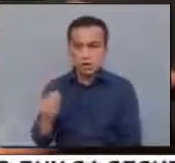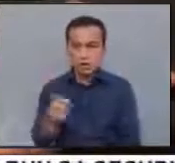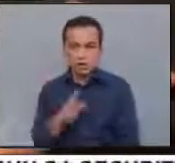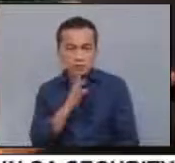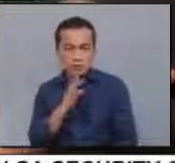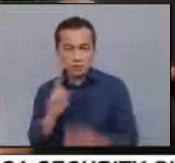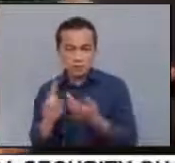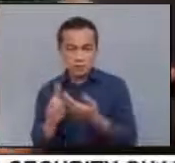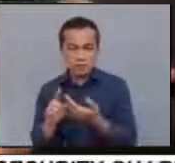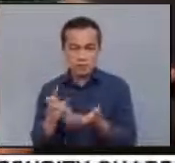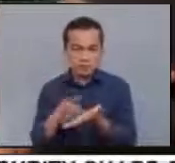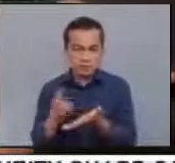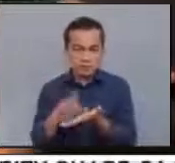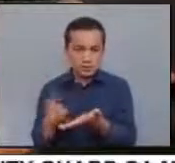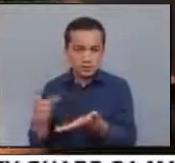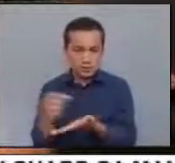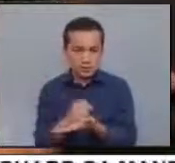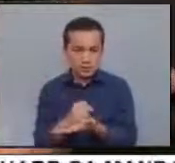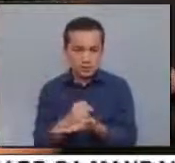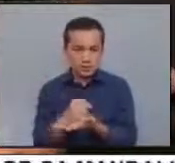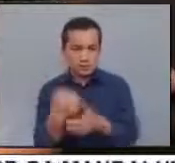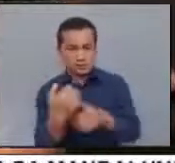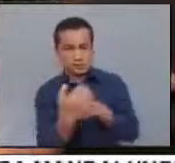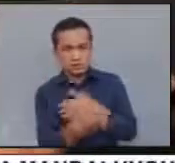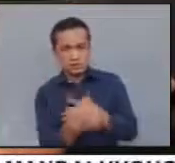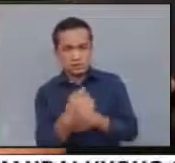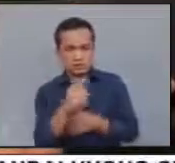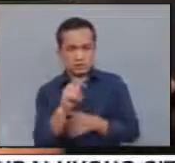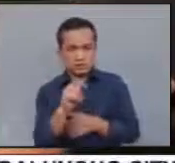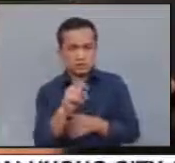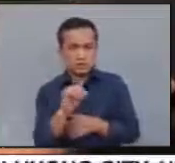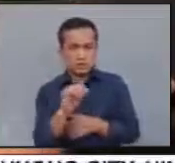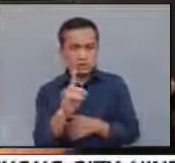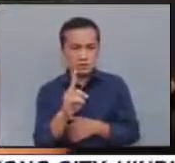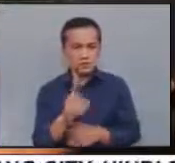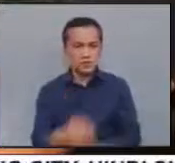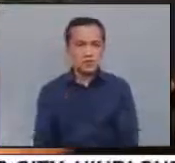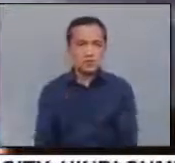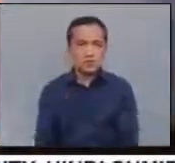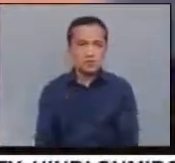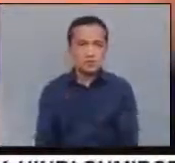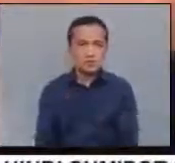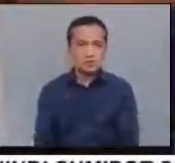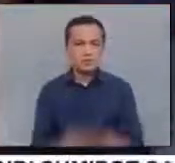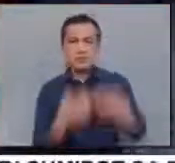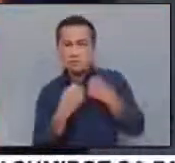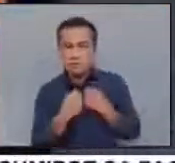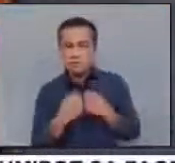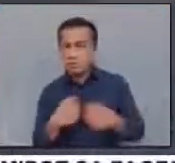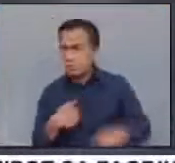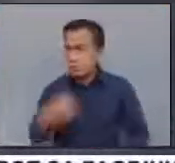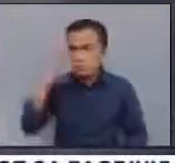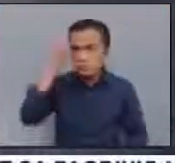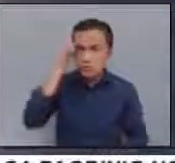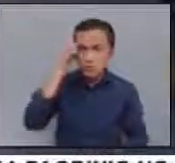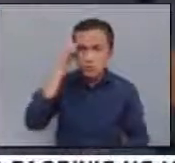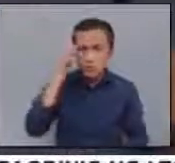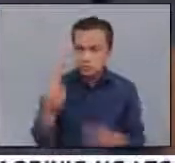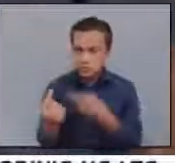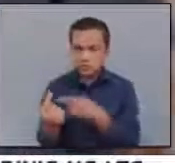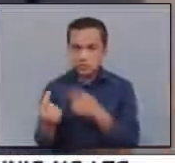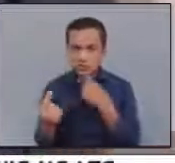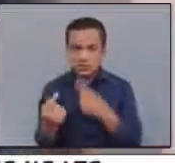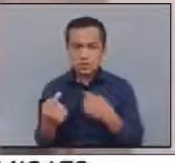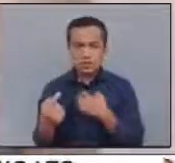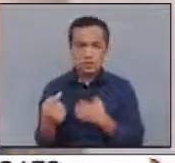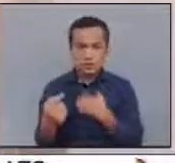Babasura ako. Tinawag lang akong matanod sa bahay namin. Bigla ko lang bugbog. Mensahe ng akusado sa nagreklamo laban sa